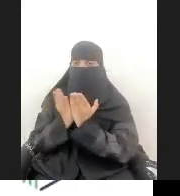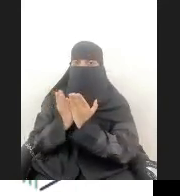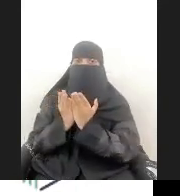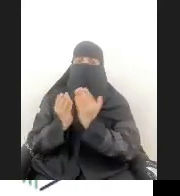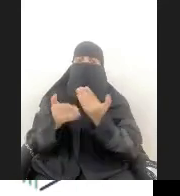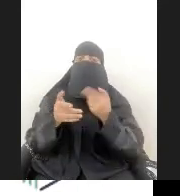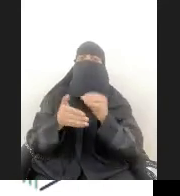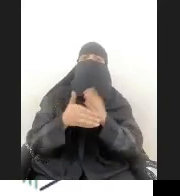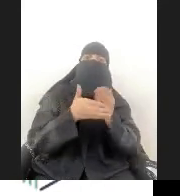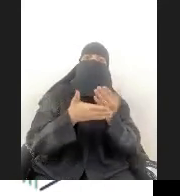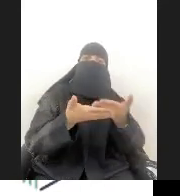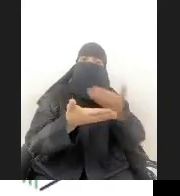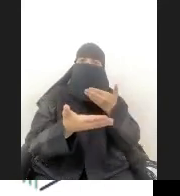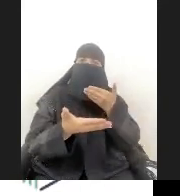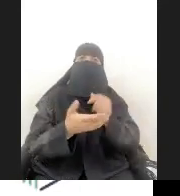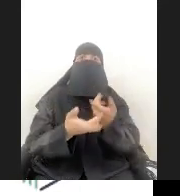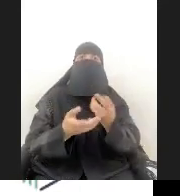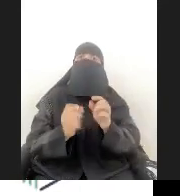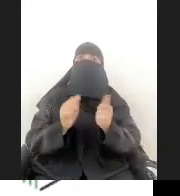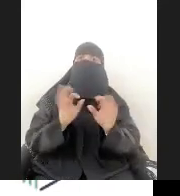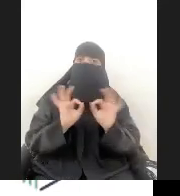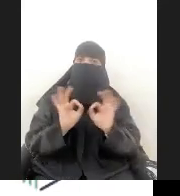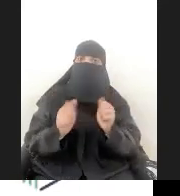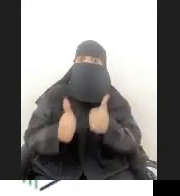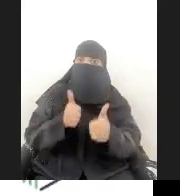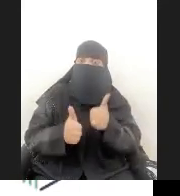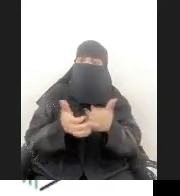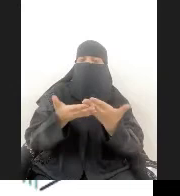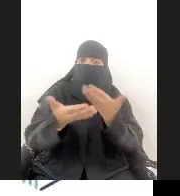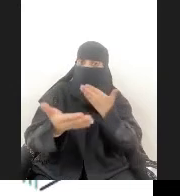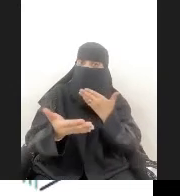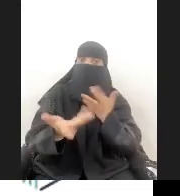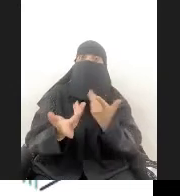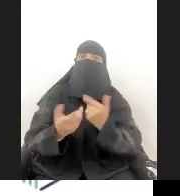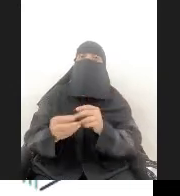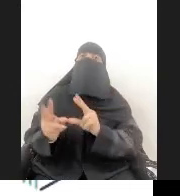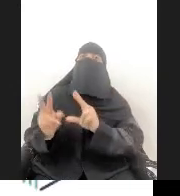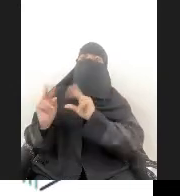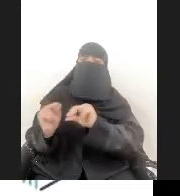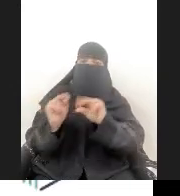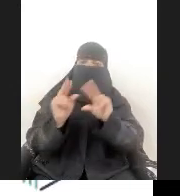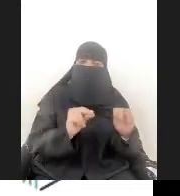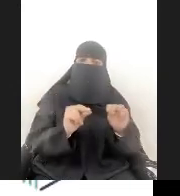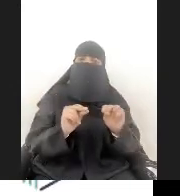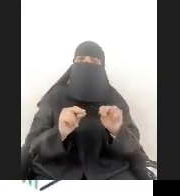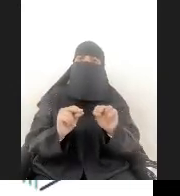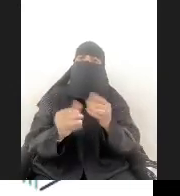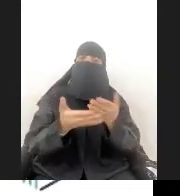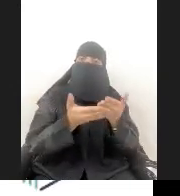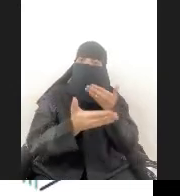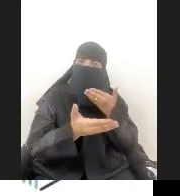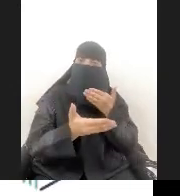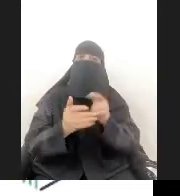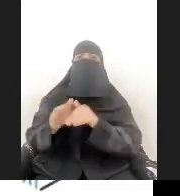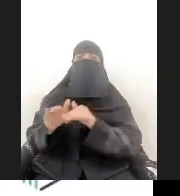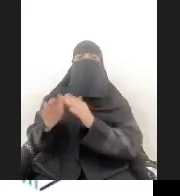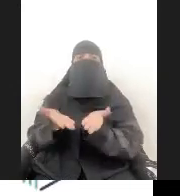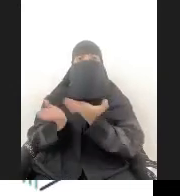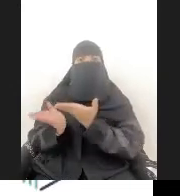الطالب أونلاين ليرنينج، ويريد أن يقيس مستوى الطالب بنفس الطرق التقليدية. إذن هنا الخلل أن يكمن في التصميم